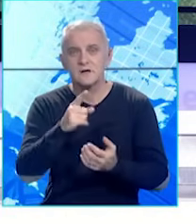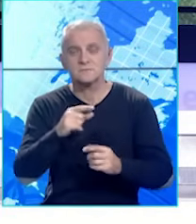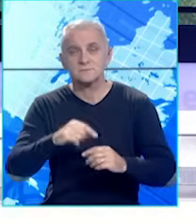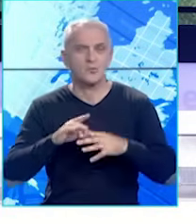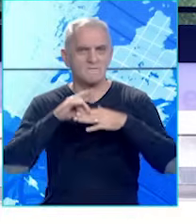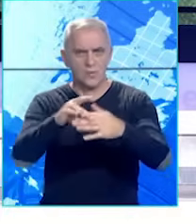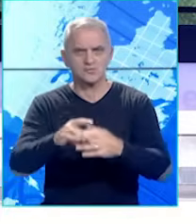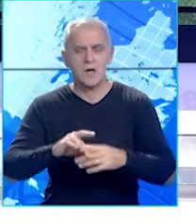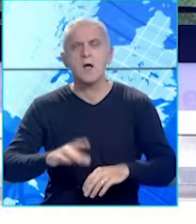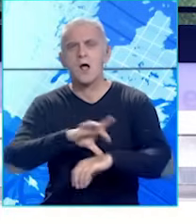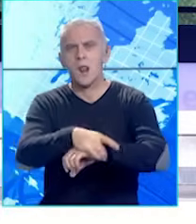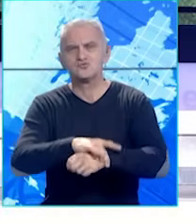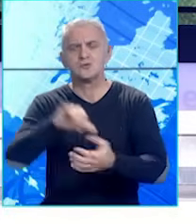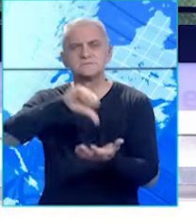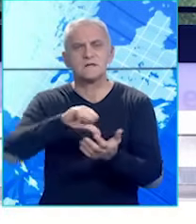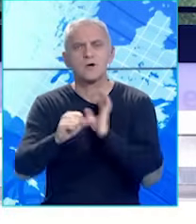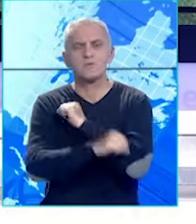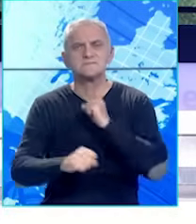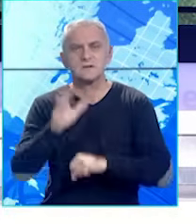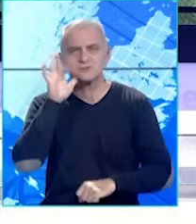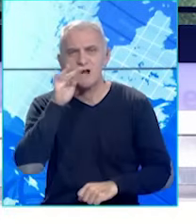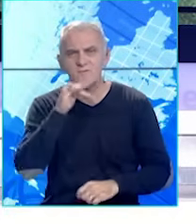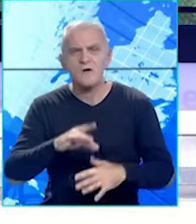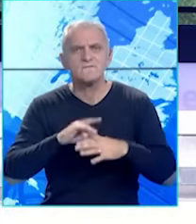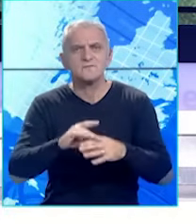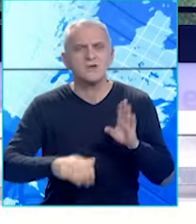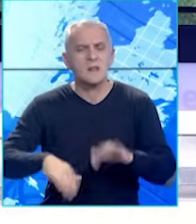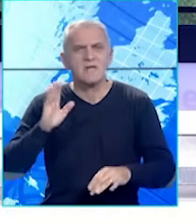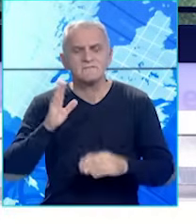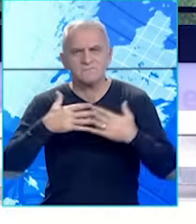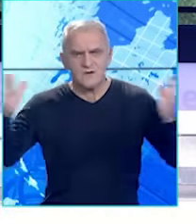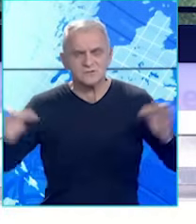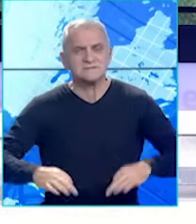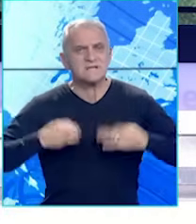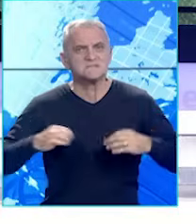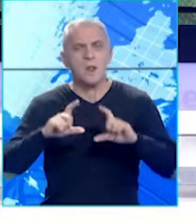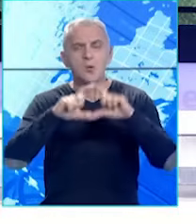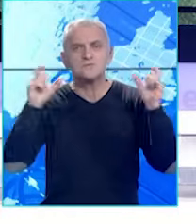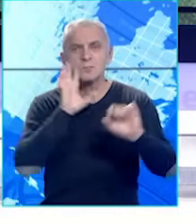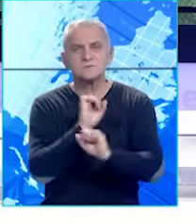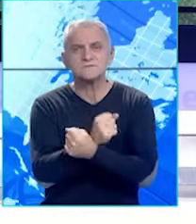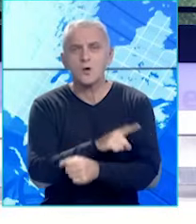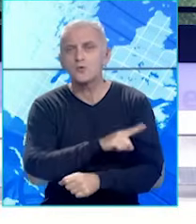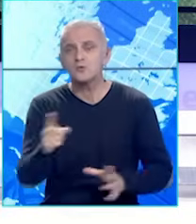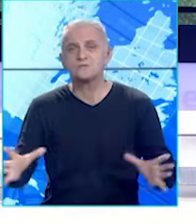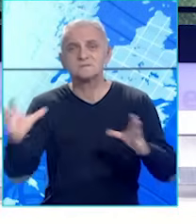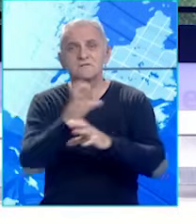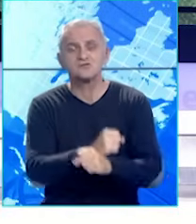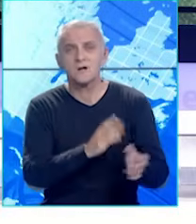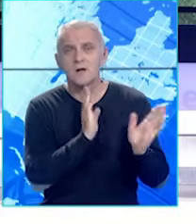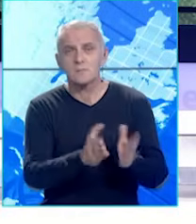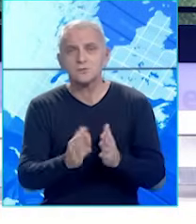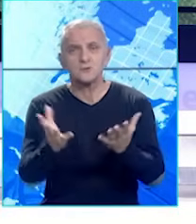smijenjena je sa čela kliničkog centra Univerziteta u Sarajevu. Vođenje najveće zdravstvene ustanove u Bosni i Hercegovini do